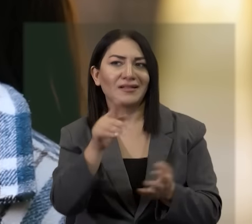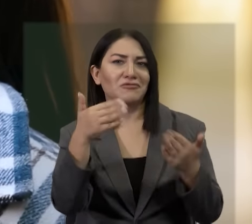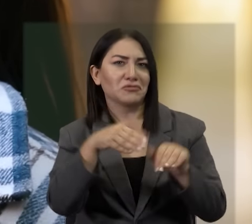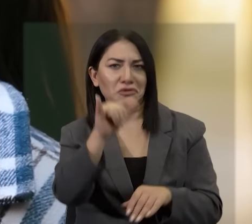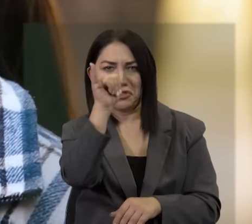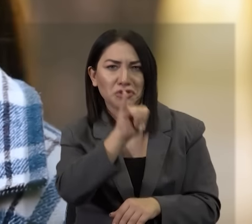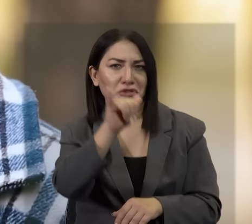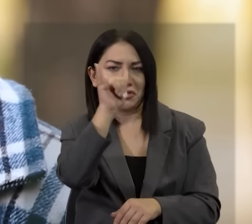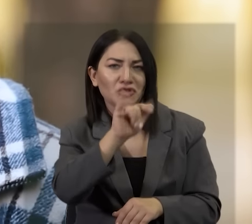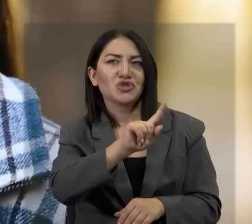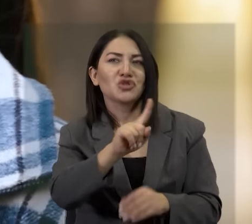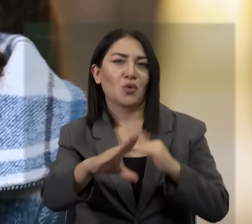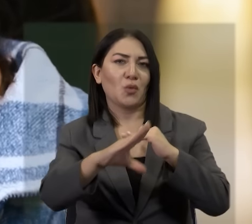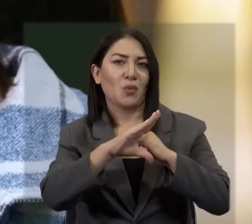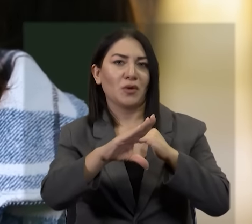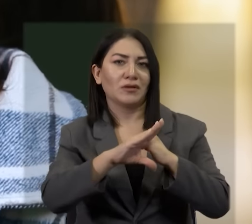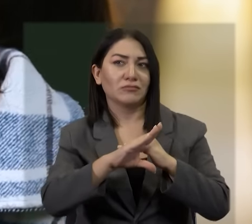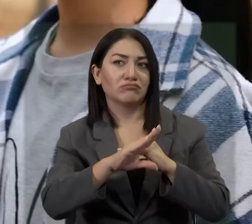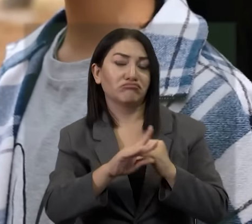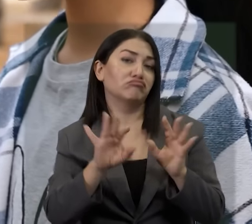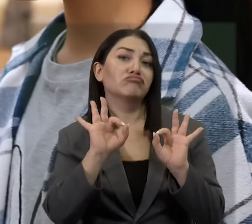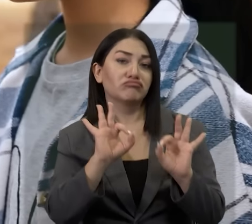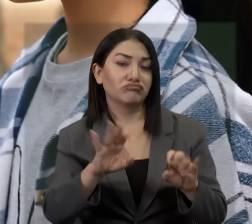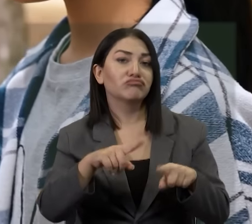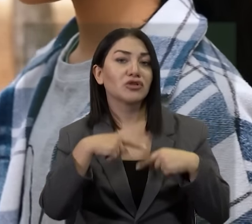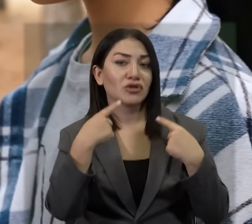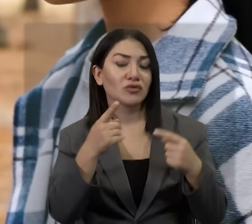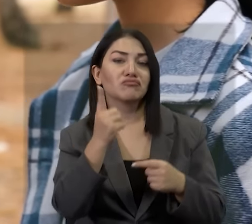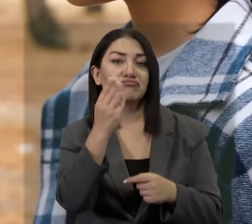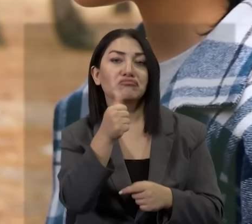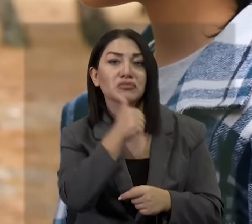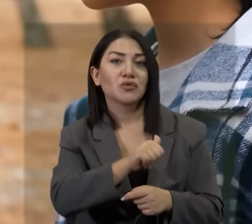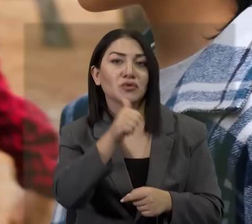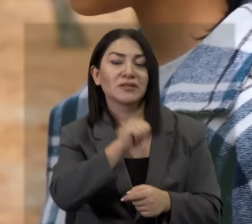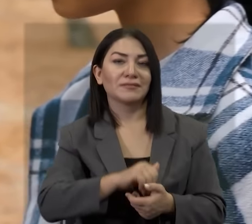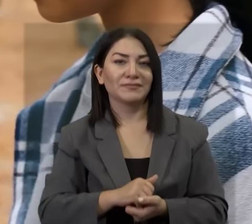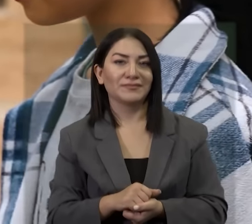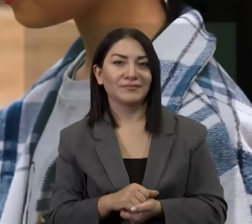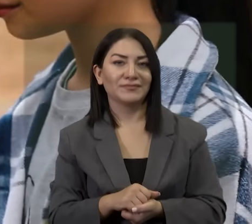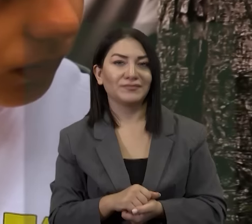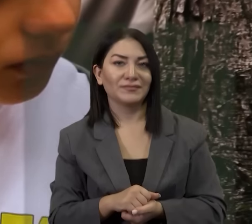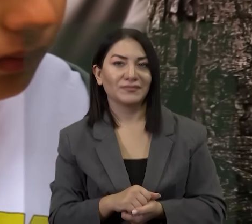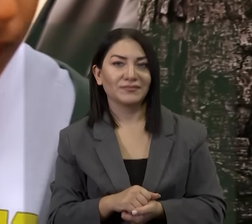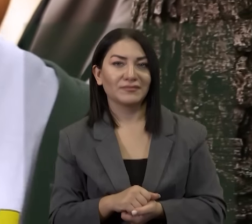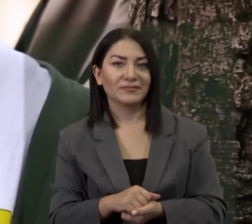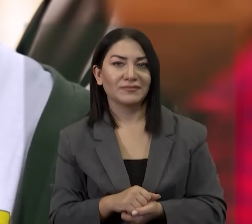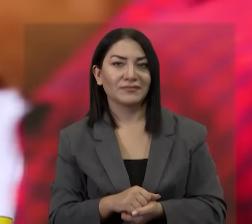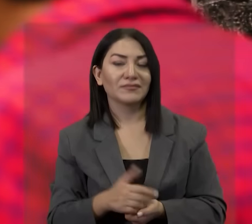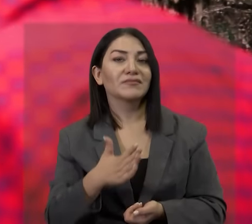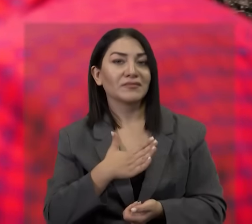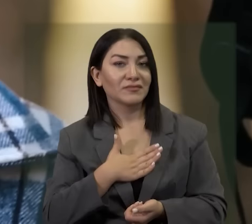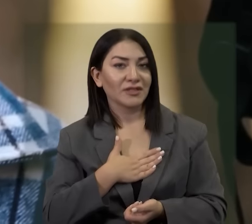կարողանում լուծել իրանց հանելուկը, որ մի հաշվում եմ տամ։ Ճիշտ ես, մի ոպե։